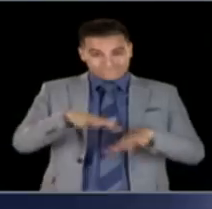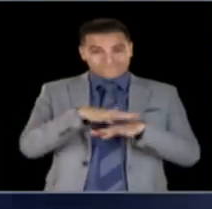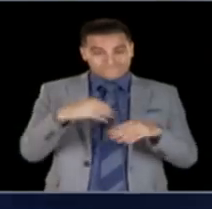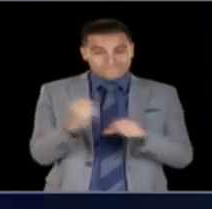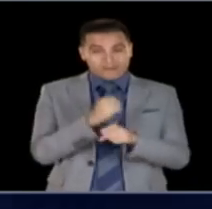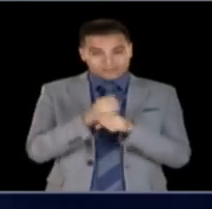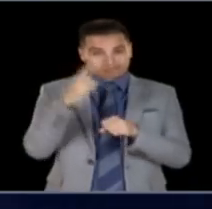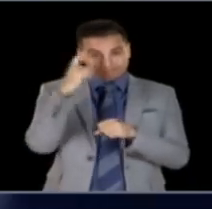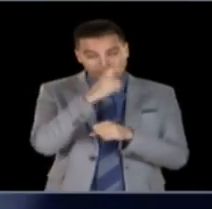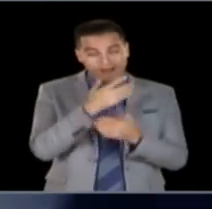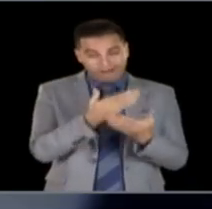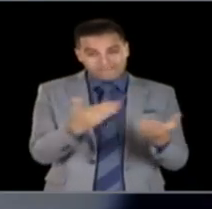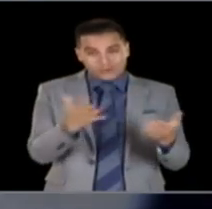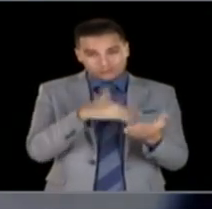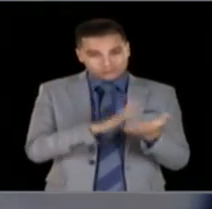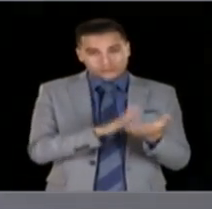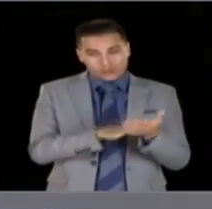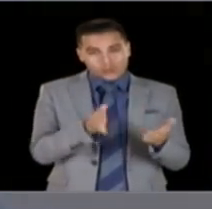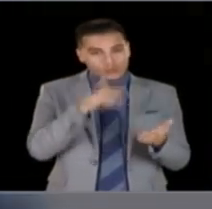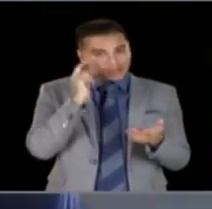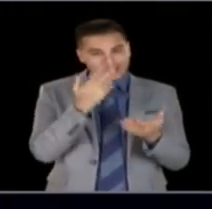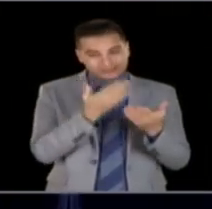صعب، نحيي كلنا فريق الحوت الأزرق.